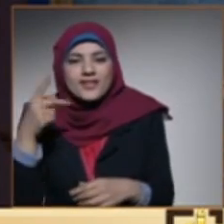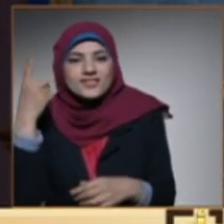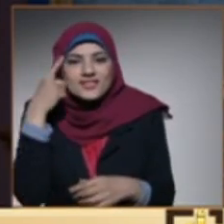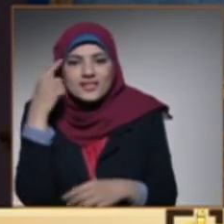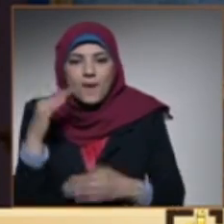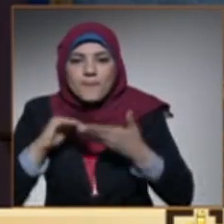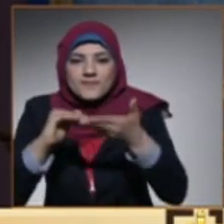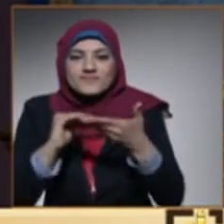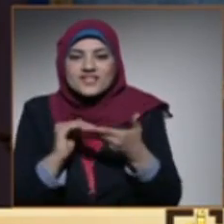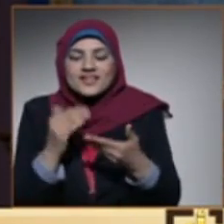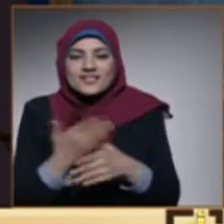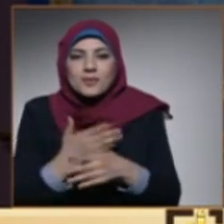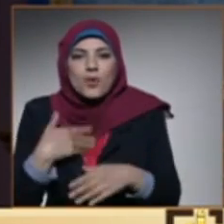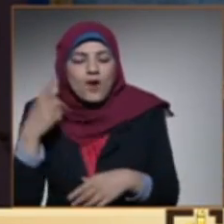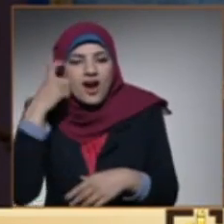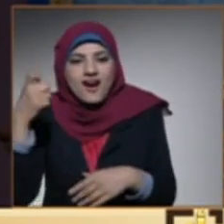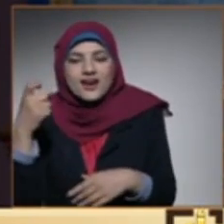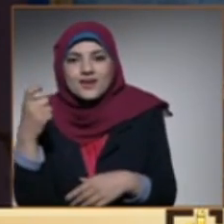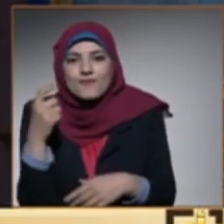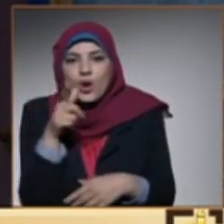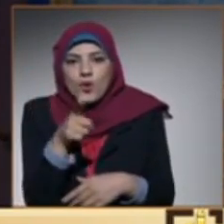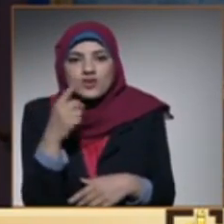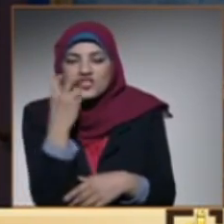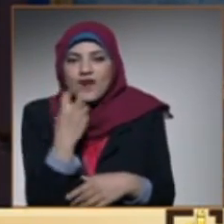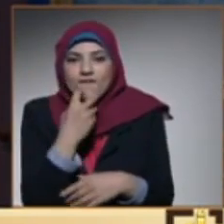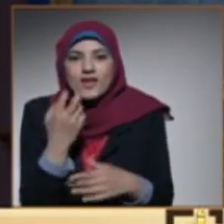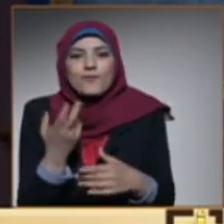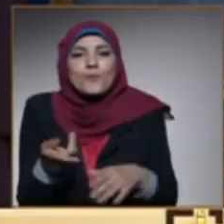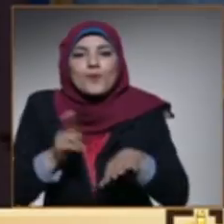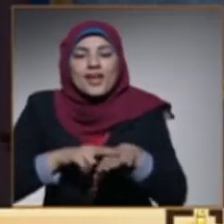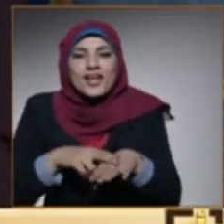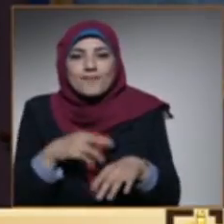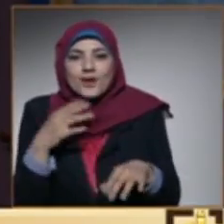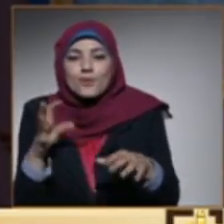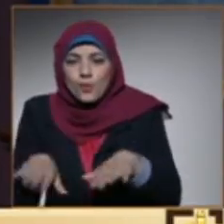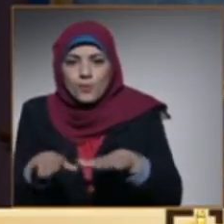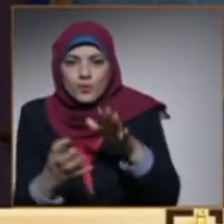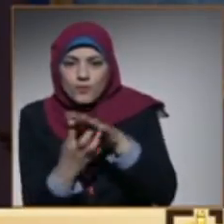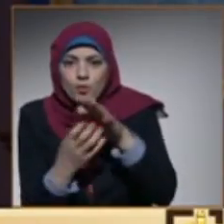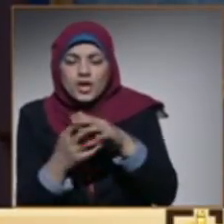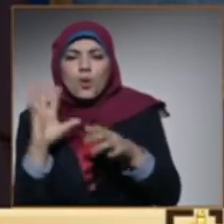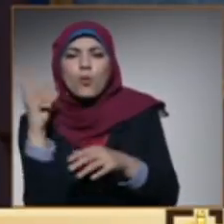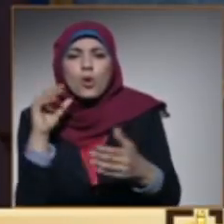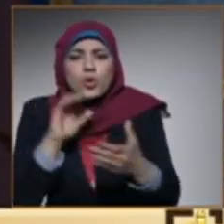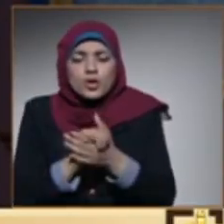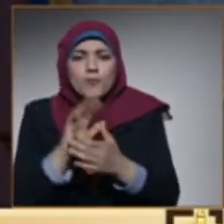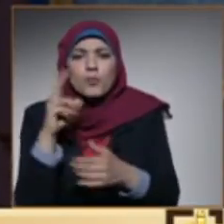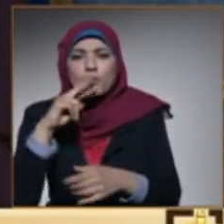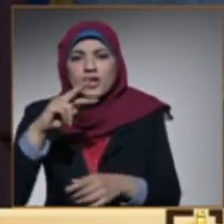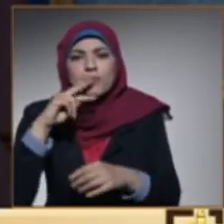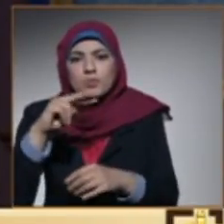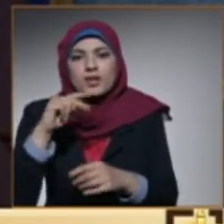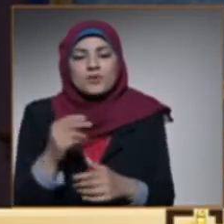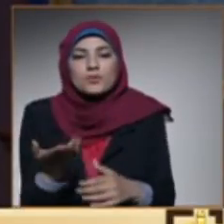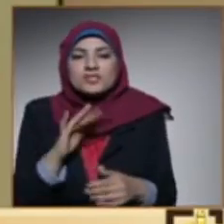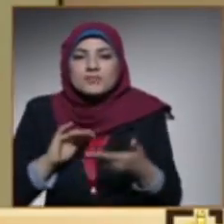جدا التعامل مع المتكلمين بشكل كبير، لان هو كان في كليه هندسه وكان كل اصحابه متكلمين. فدي كانت حاجه مساعداني بشكل